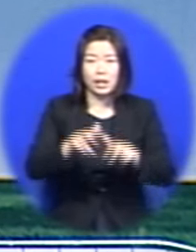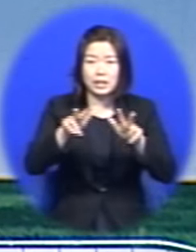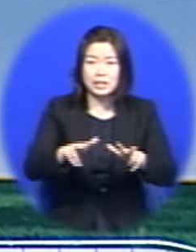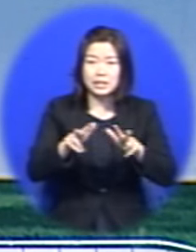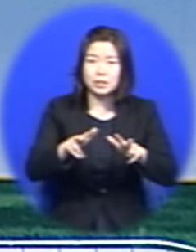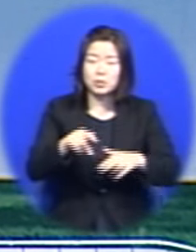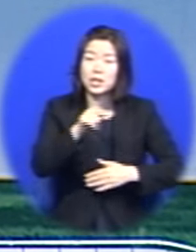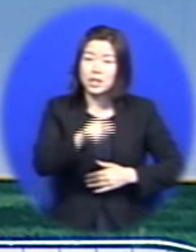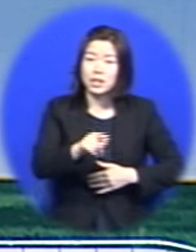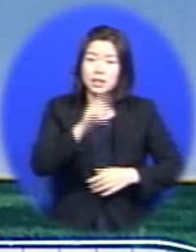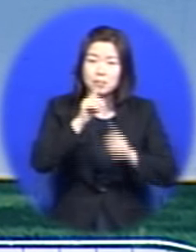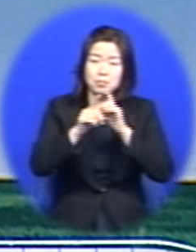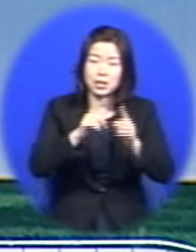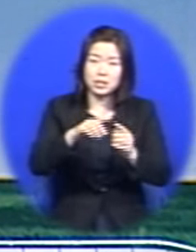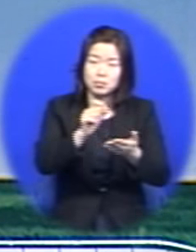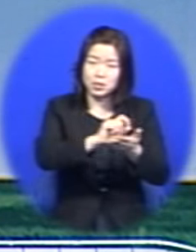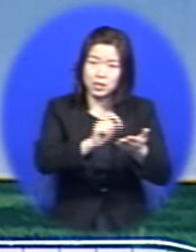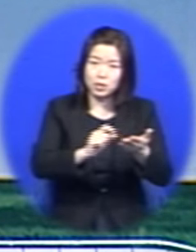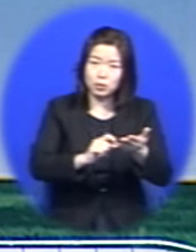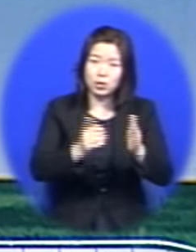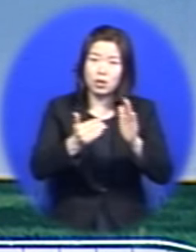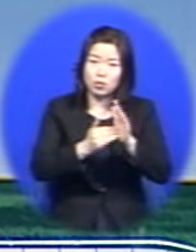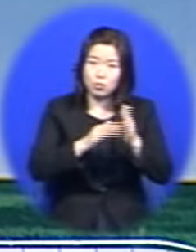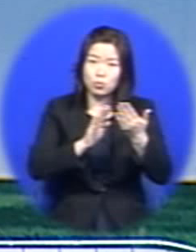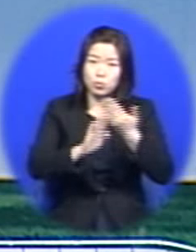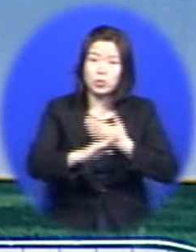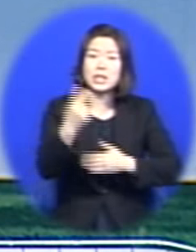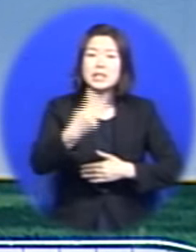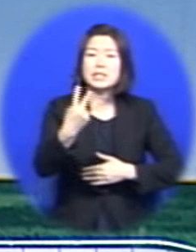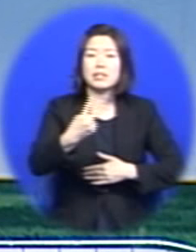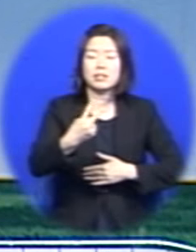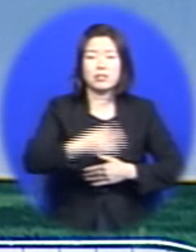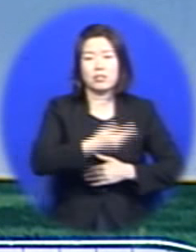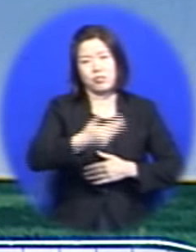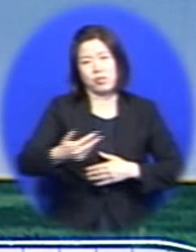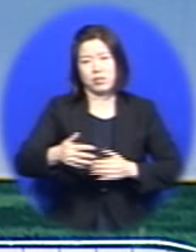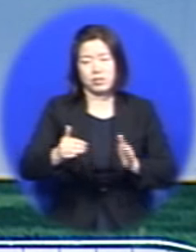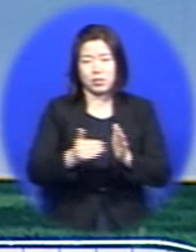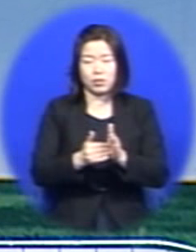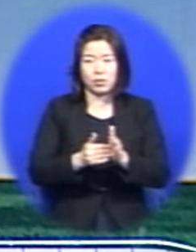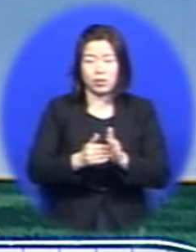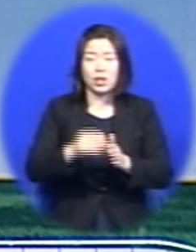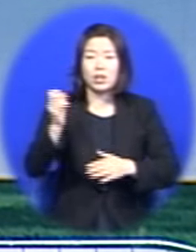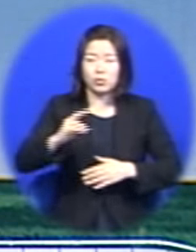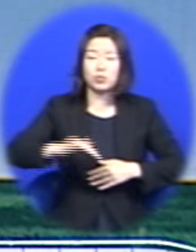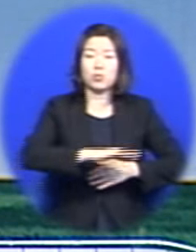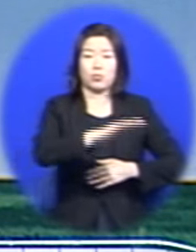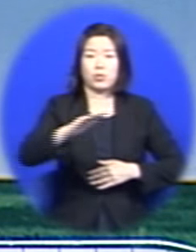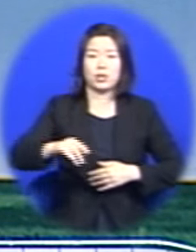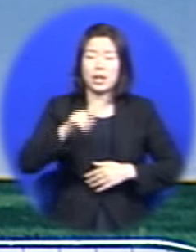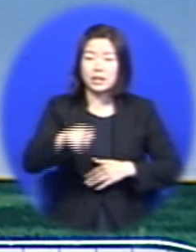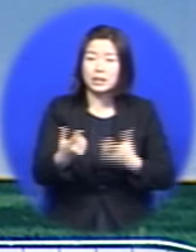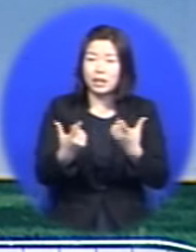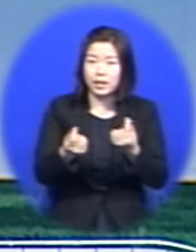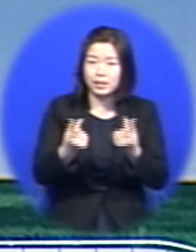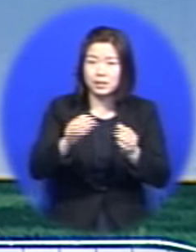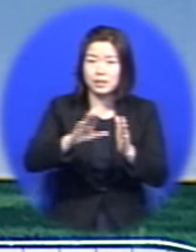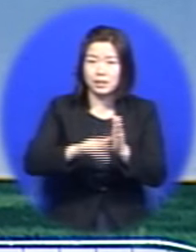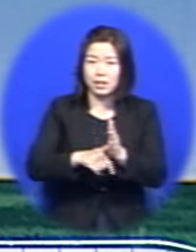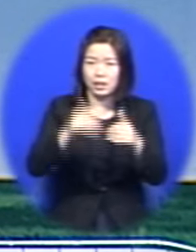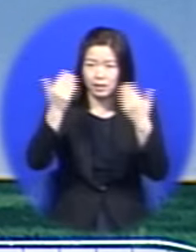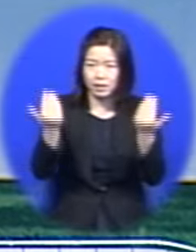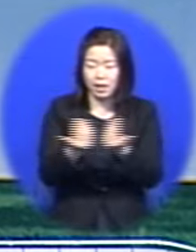이 말씀이 기록된 이후 2000년이 지났습니다. 그리고 우리가 정말 그와 같은 때가